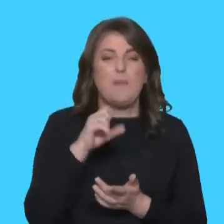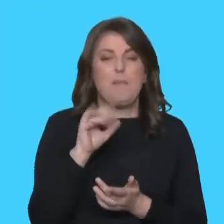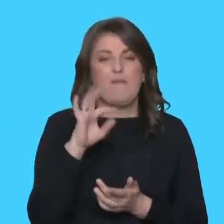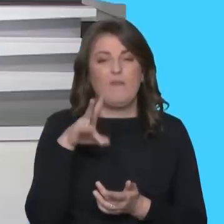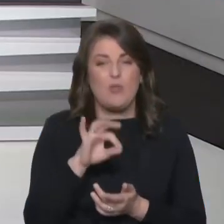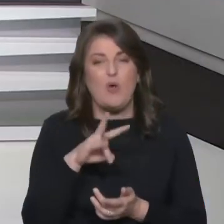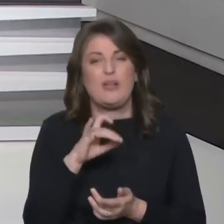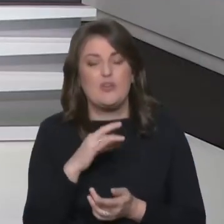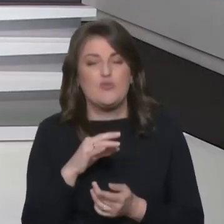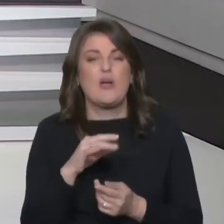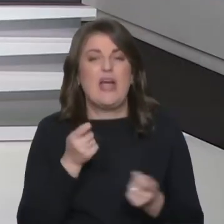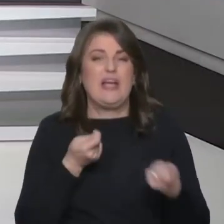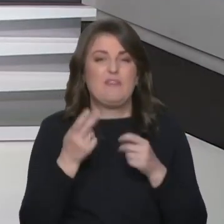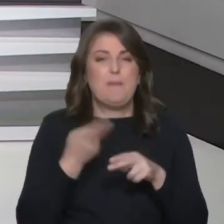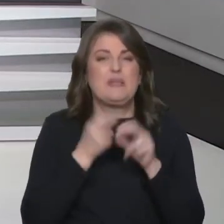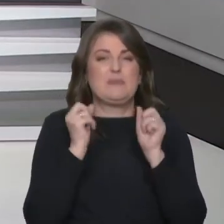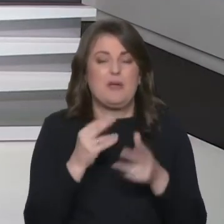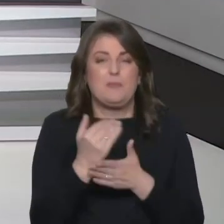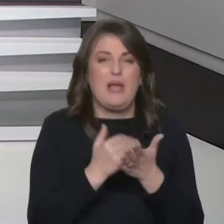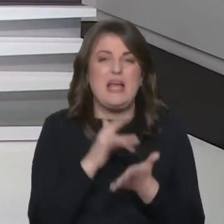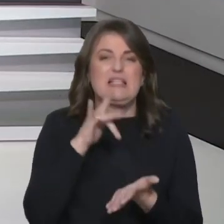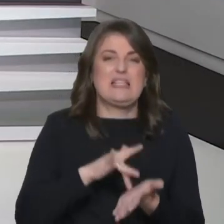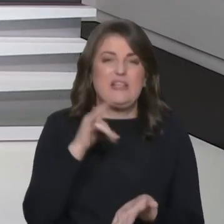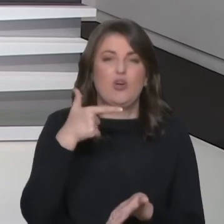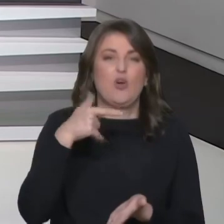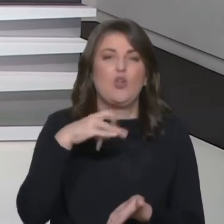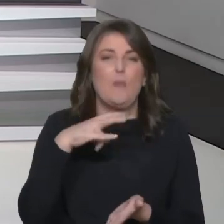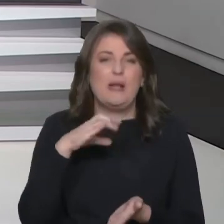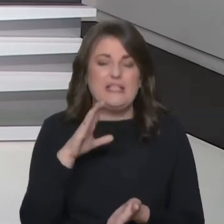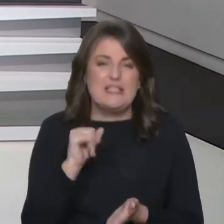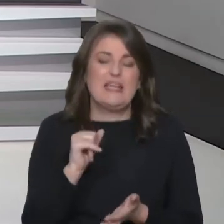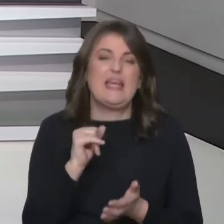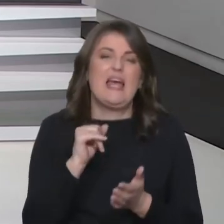Лакійчук, керівник безпекових програм Центру глобалістики «Стратегія-21», був з нами на зв'язку.